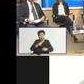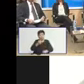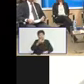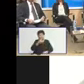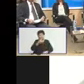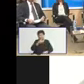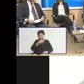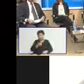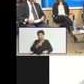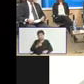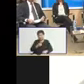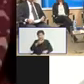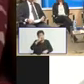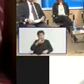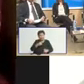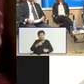การที่เป็นสัญญา